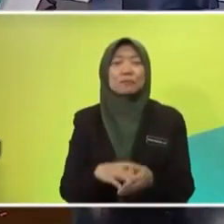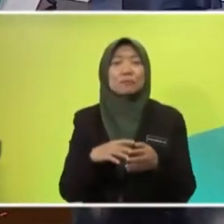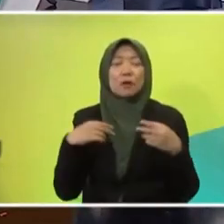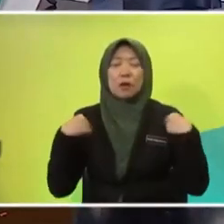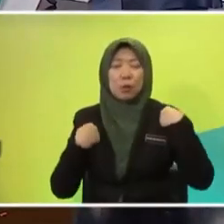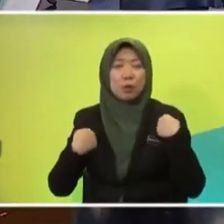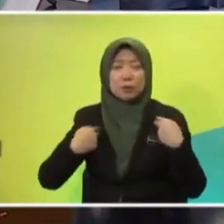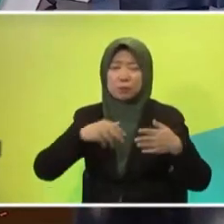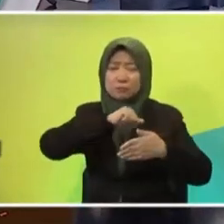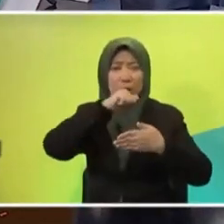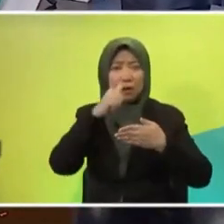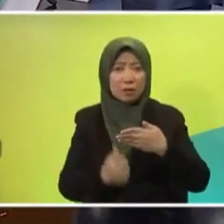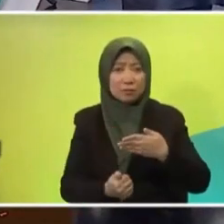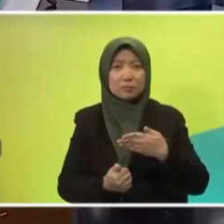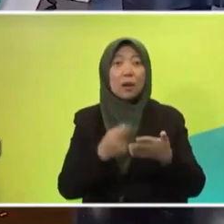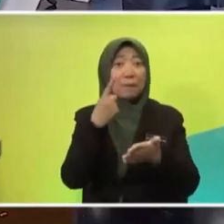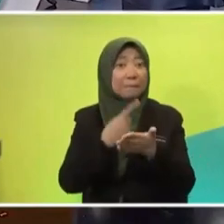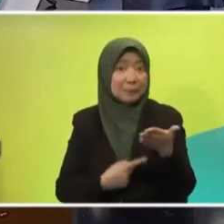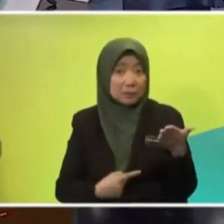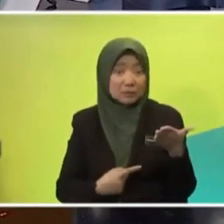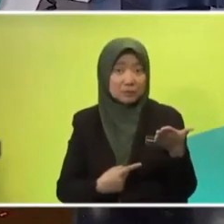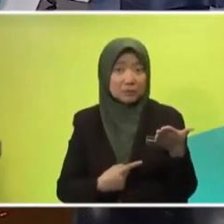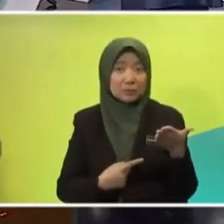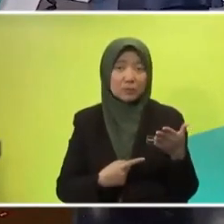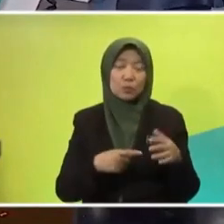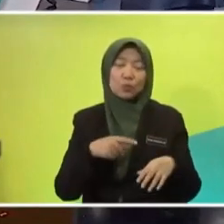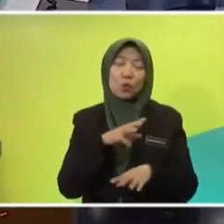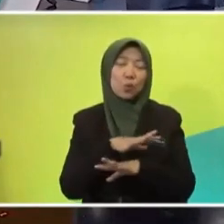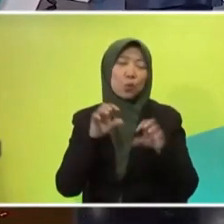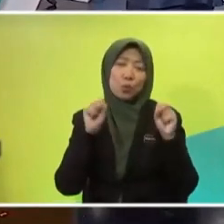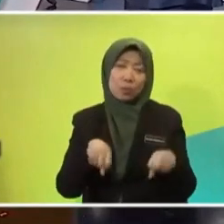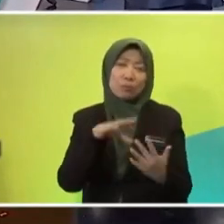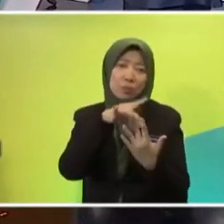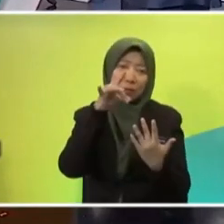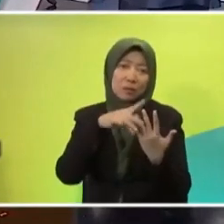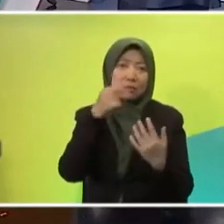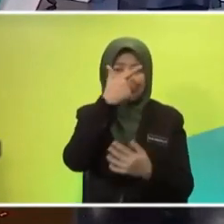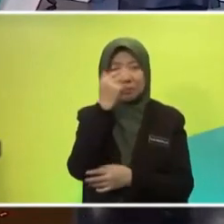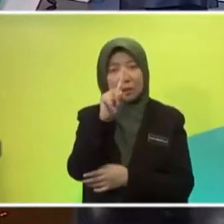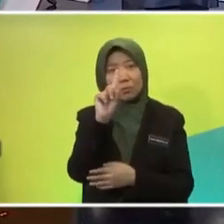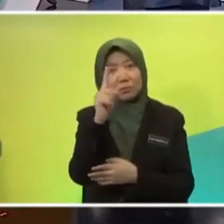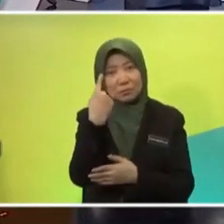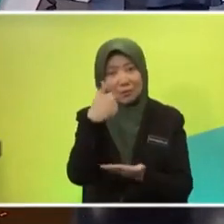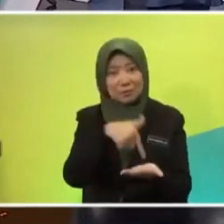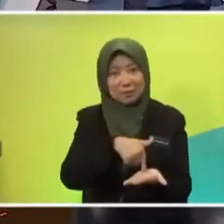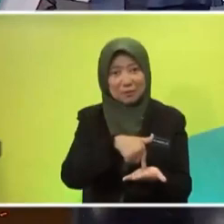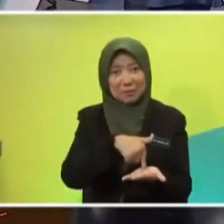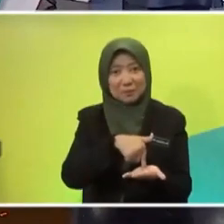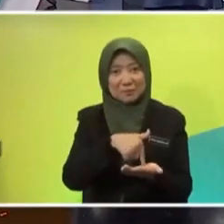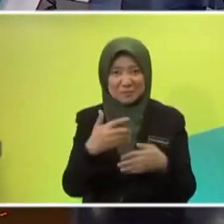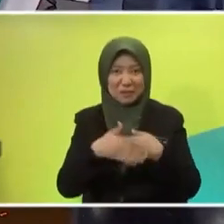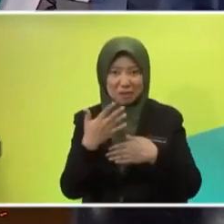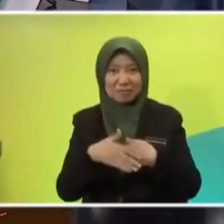yang terakhir. Okey, yang ni dah tak boleh pilih sebab tinggal satu je kan? Betul. Okey. Cikgu Su senang